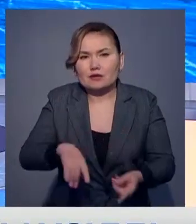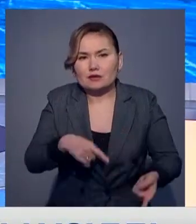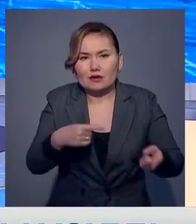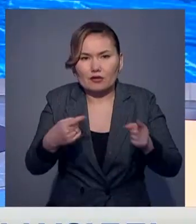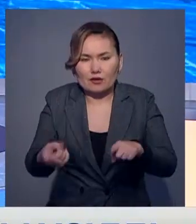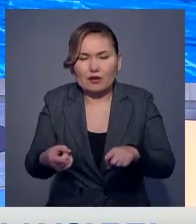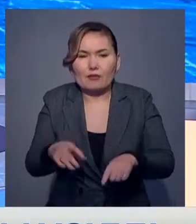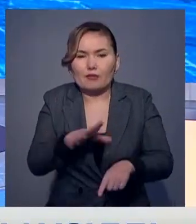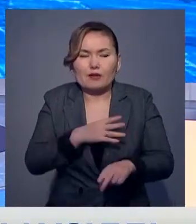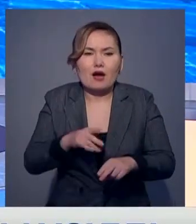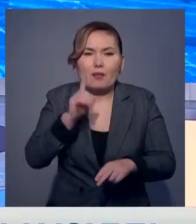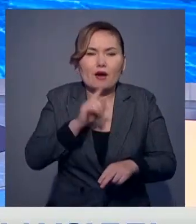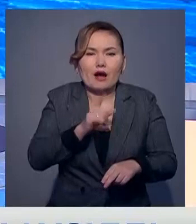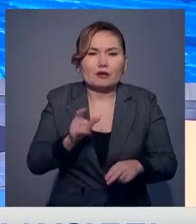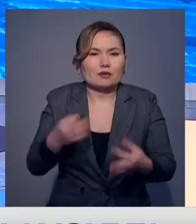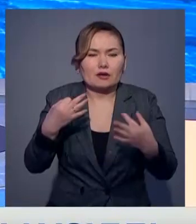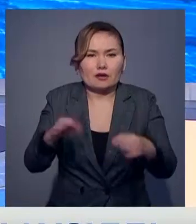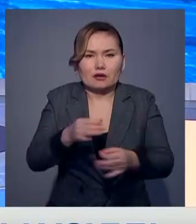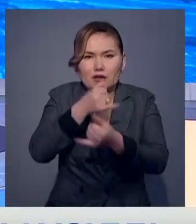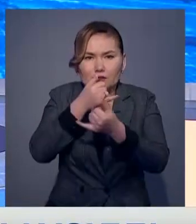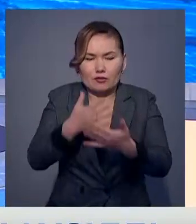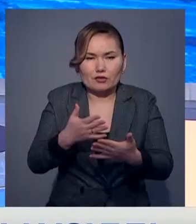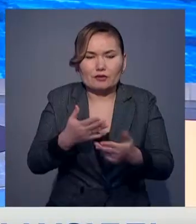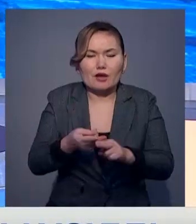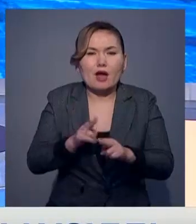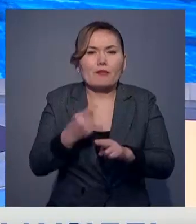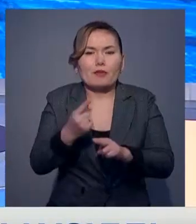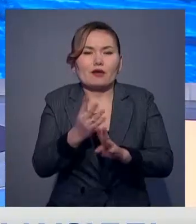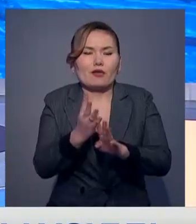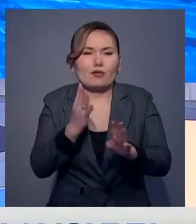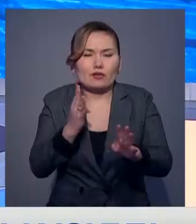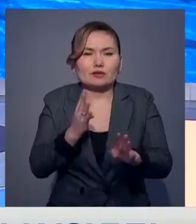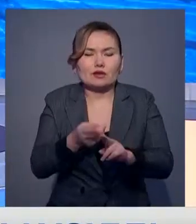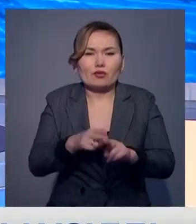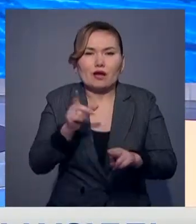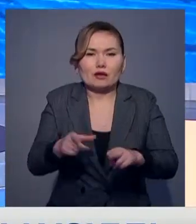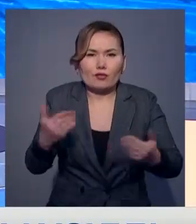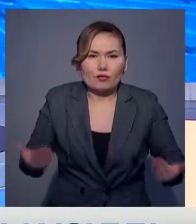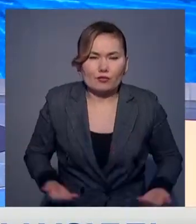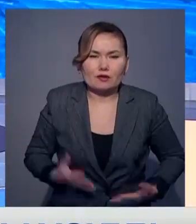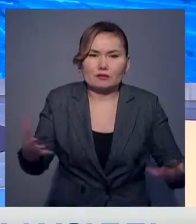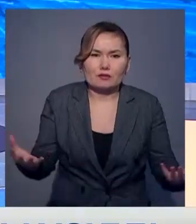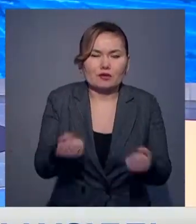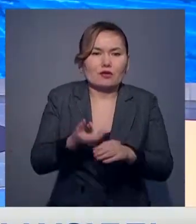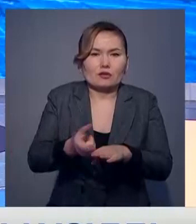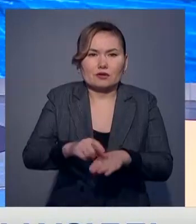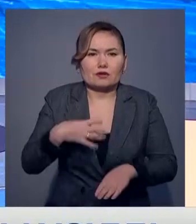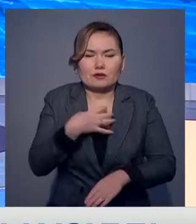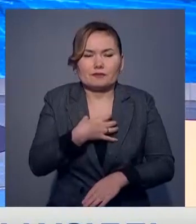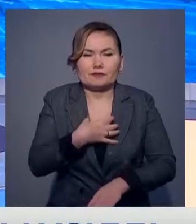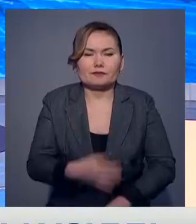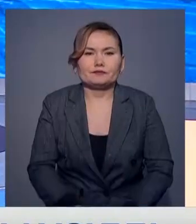жіберуге рұқсат жоқ, өйткені бірінші орында адамның өмірі біз үшін. Жақсы,